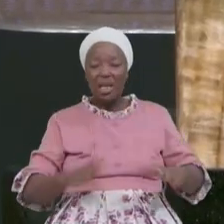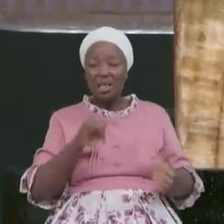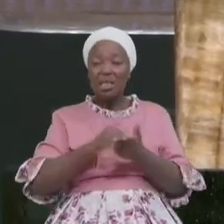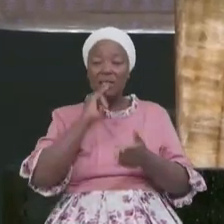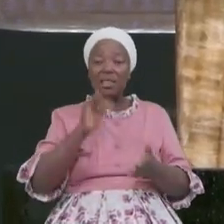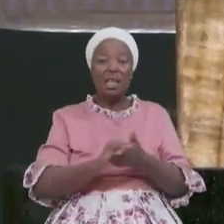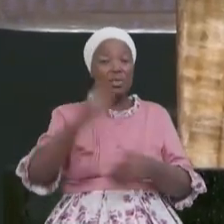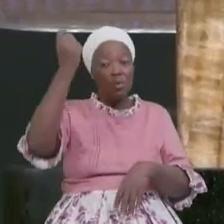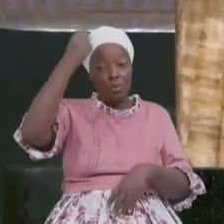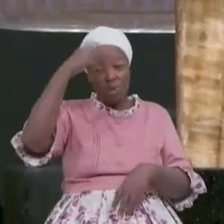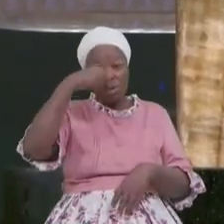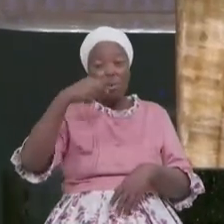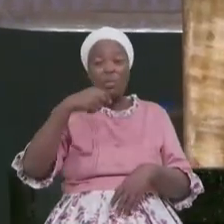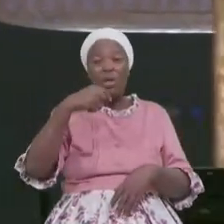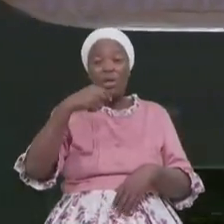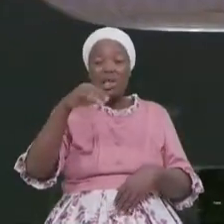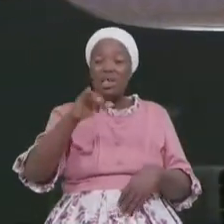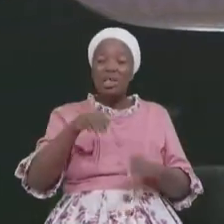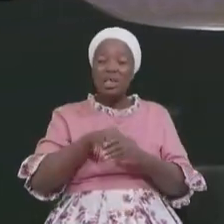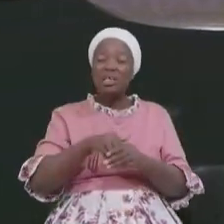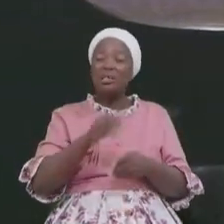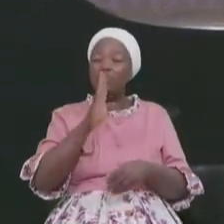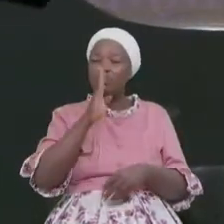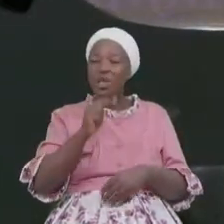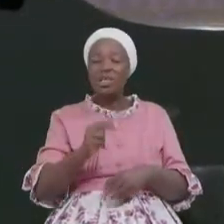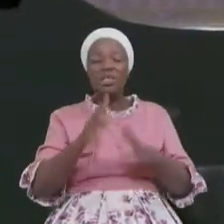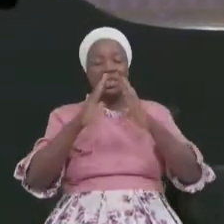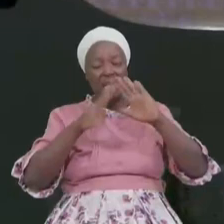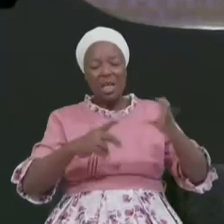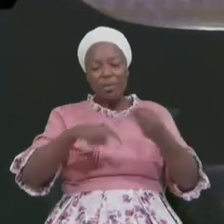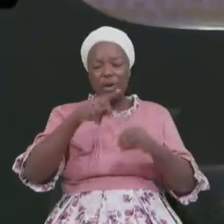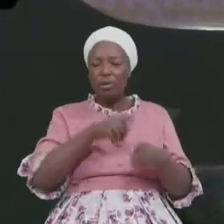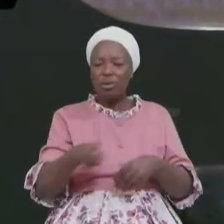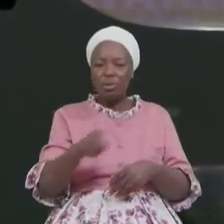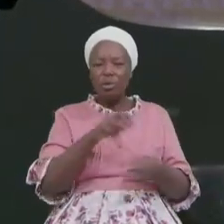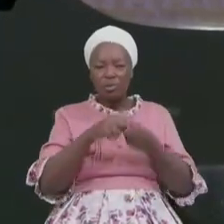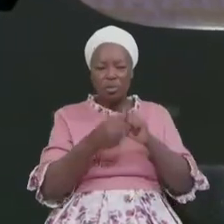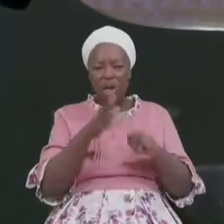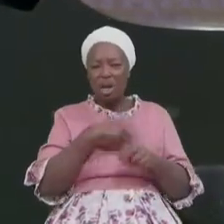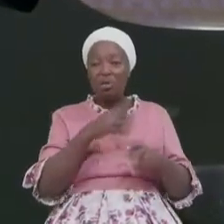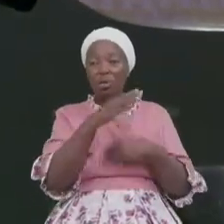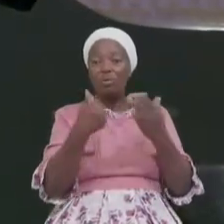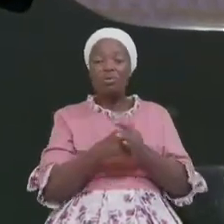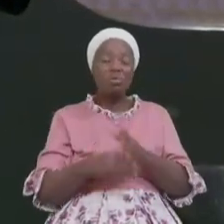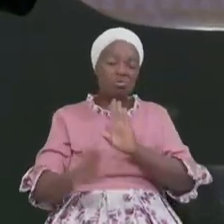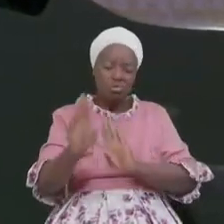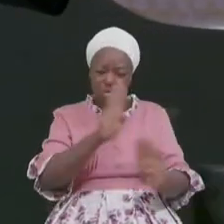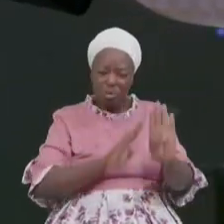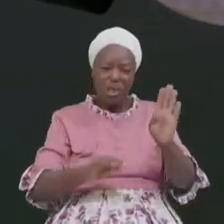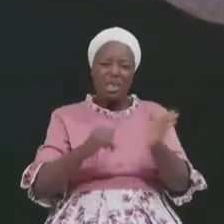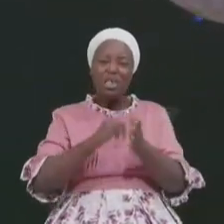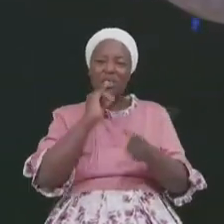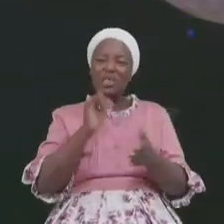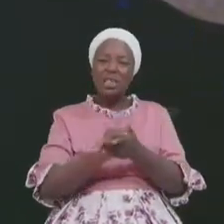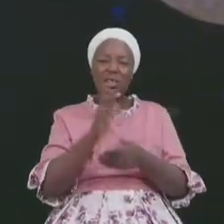étant silencieux au sujet de ces problèmes et de ces malheurs. Finalement, nous